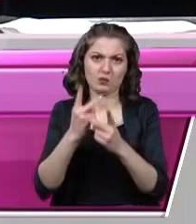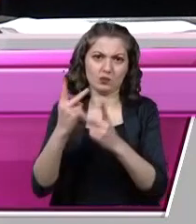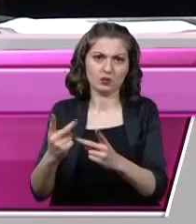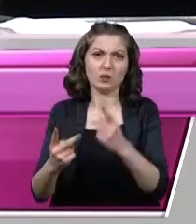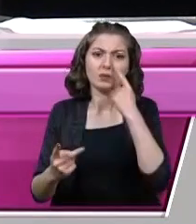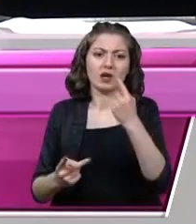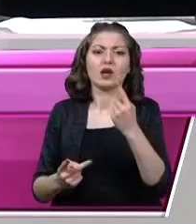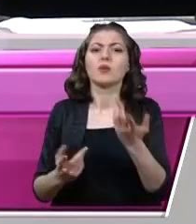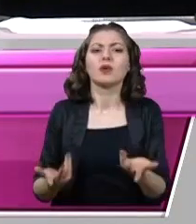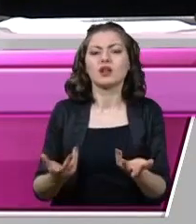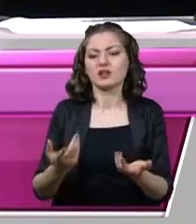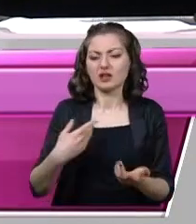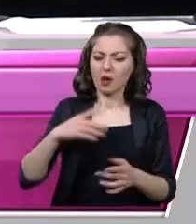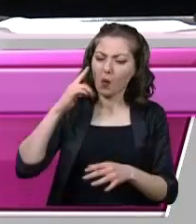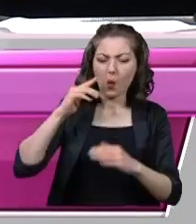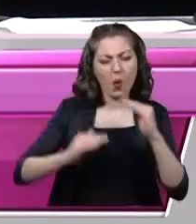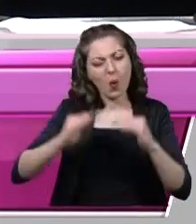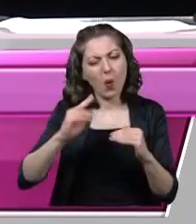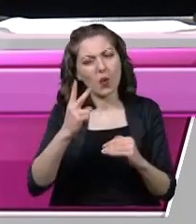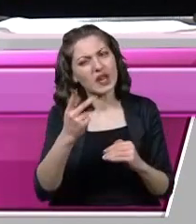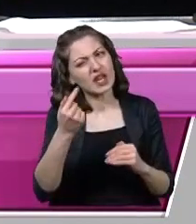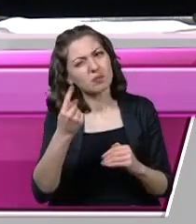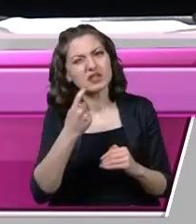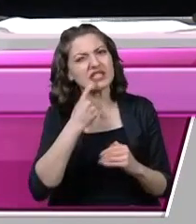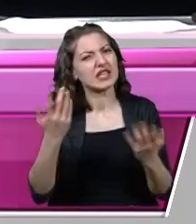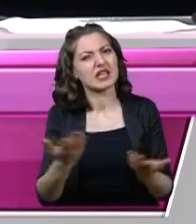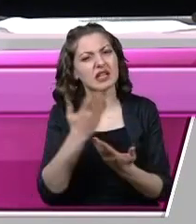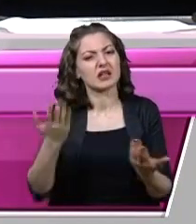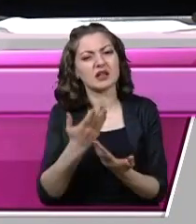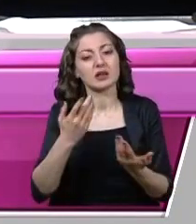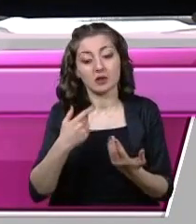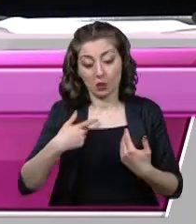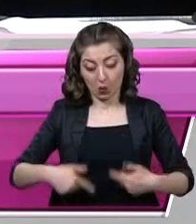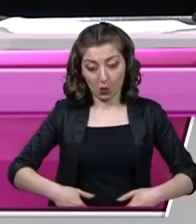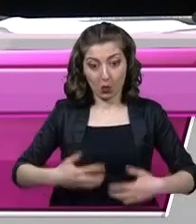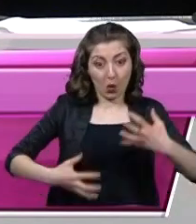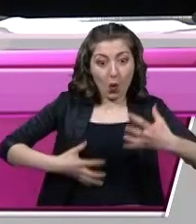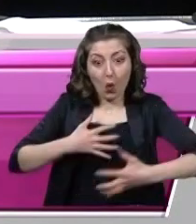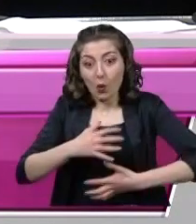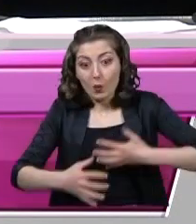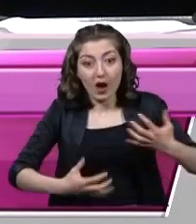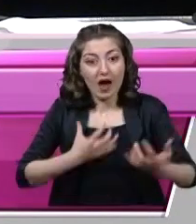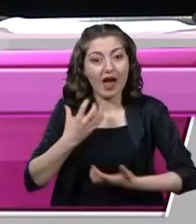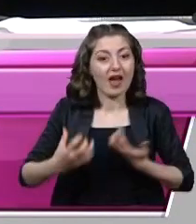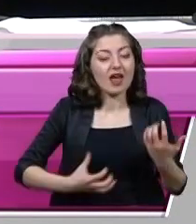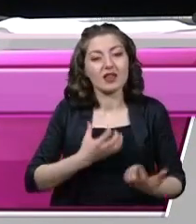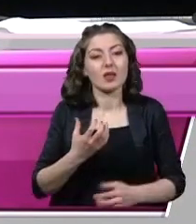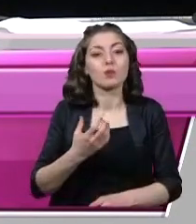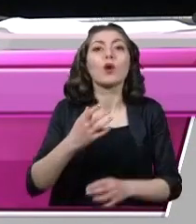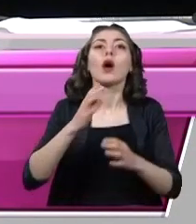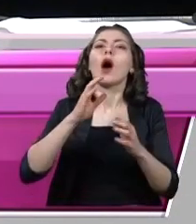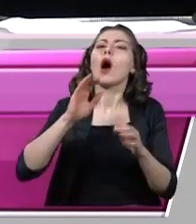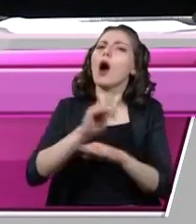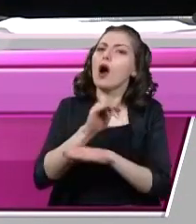Gözlerim Evet ortalaması iki buçuk yıl eve tamamen hormonların etkisi altında aşağı yukarı Herkesin